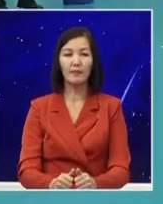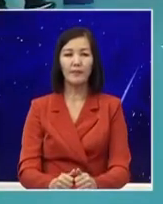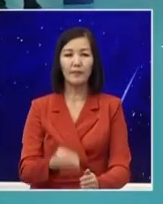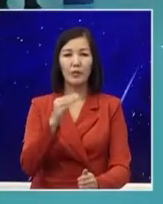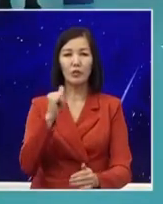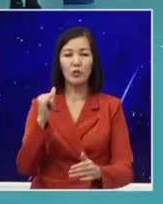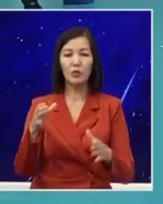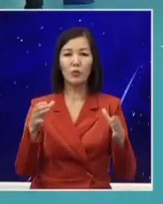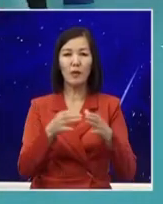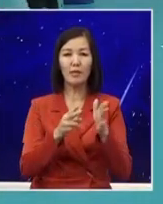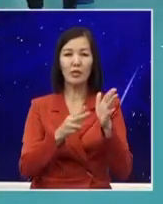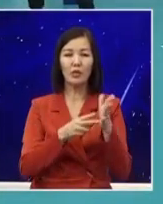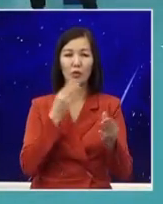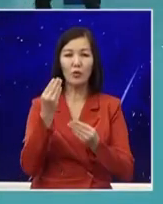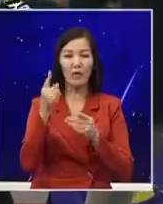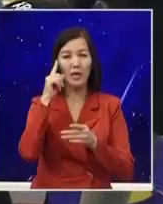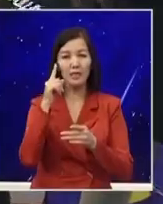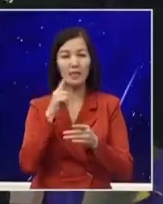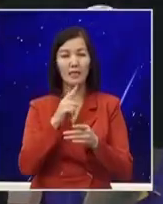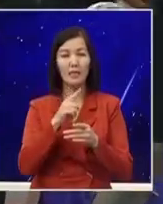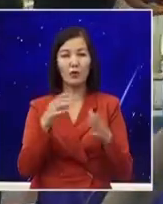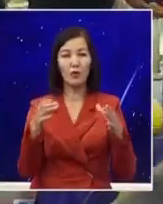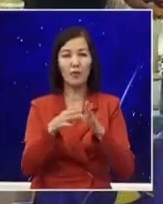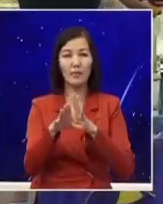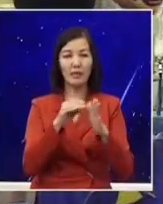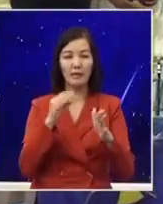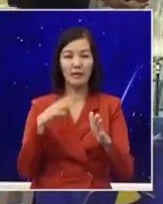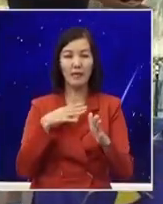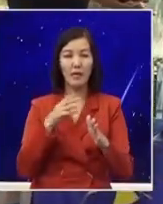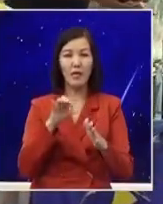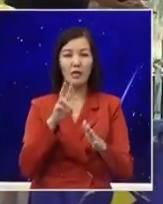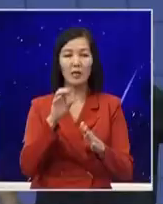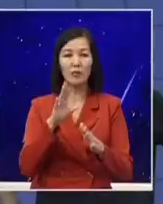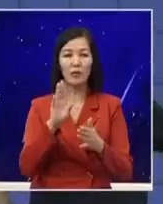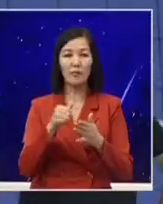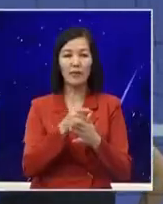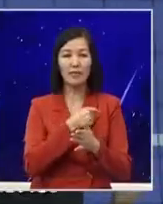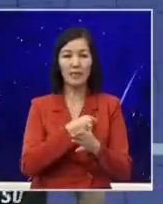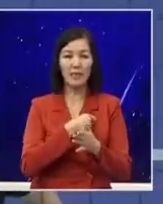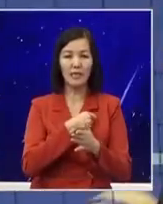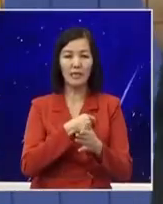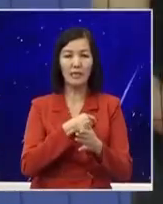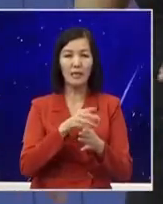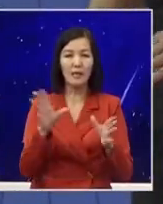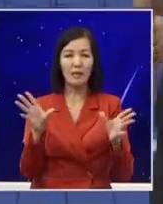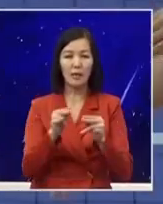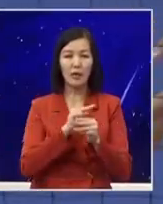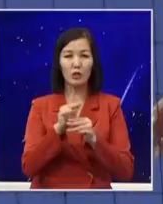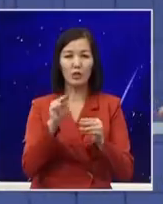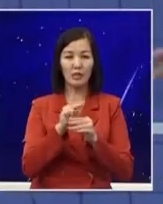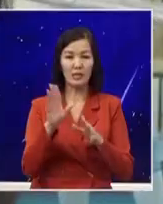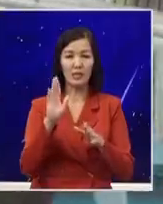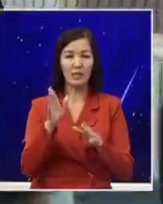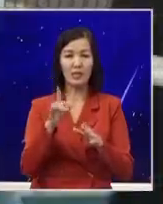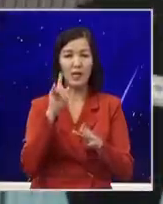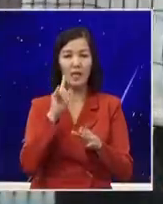Жетісу командасының 7 ойыншысы Қазақстан құрамасы сапына алынды. Жанболат Бурхан да еліміздің бас командасын қатар жаттықтырады. Яғни жетісулықтар